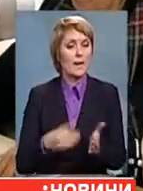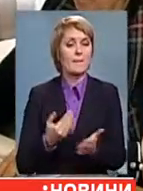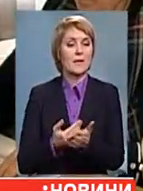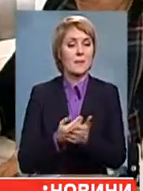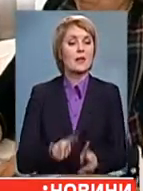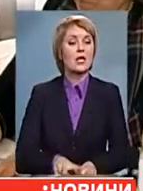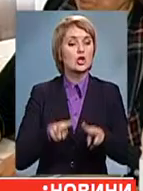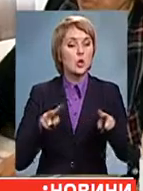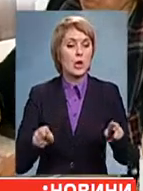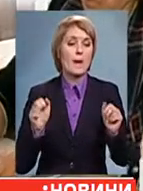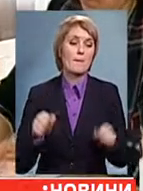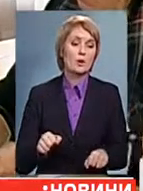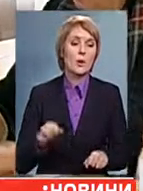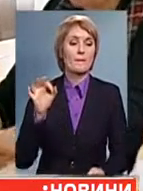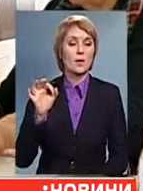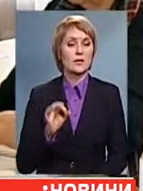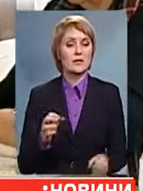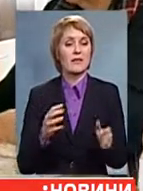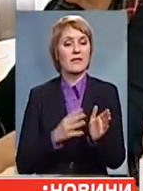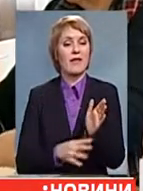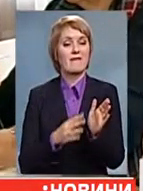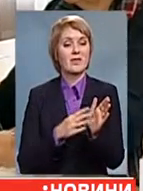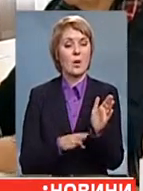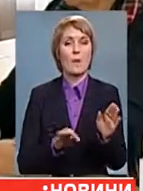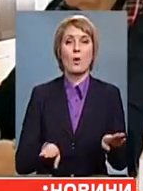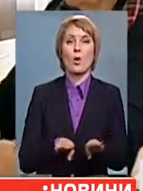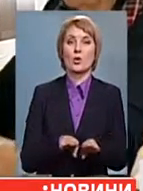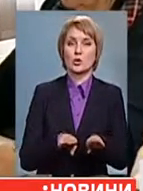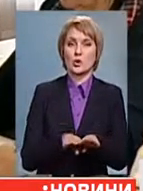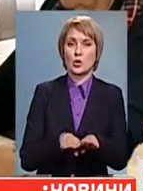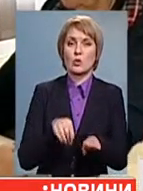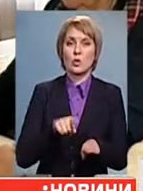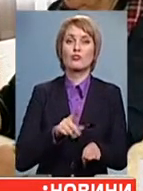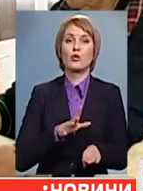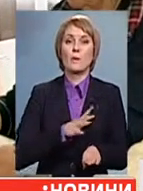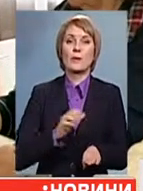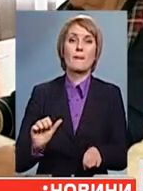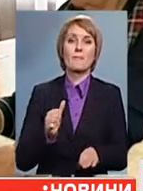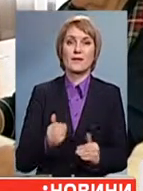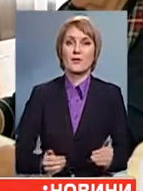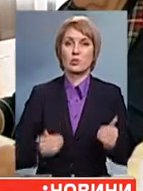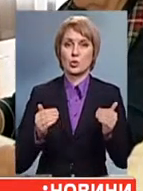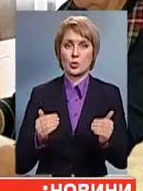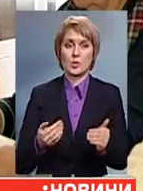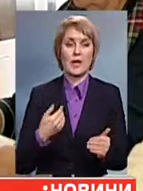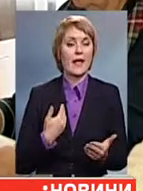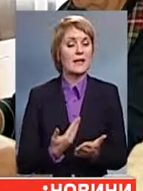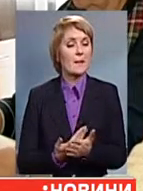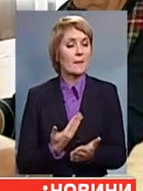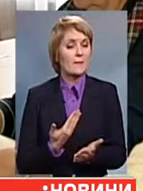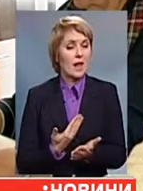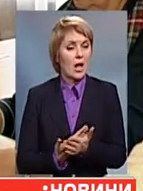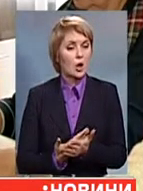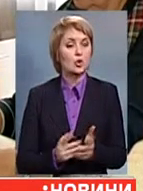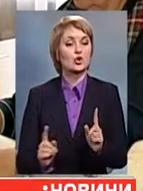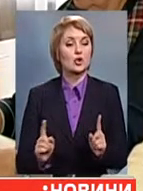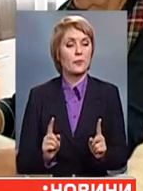Примерно столько же, ну где-то процентов, наверное, 90 по отношению к тому, что было на первом туре. Ну, я так предполагаю,